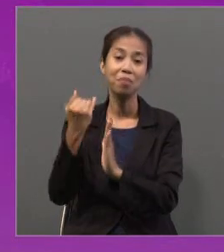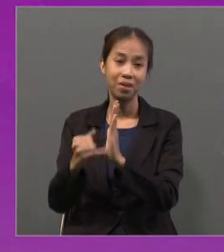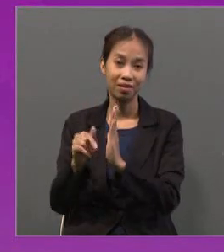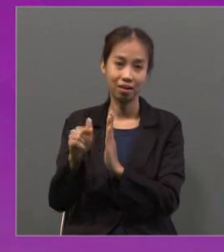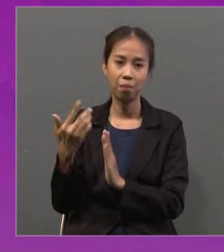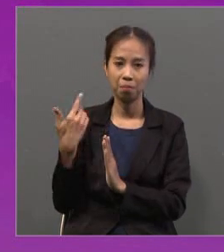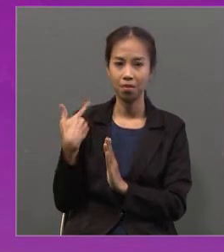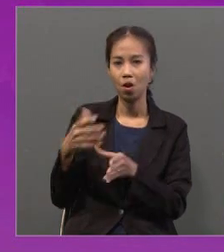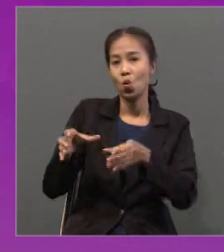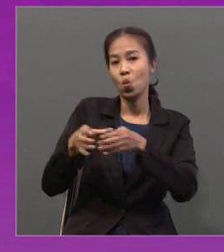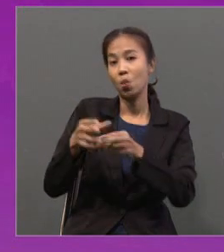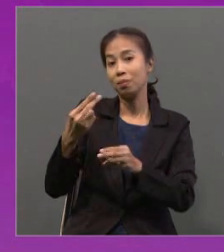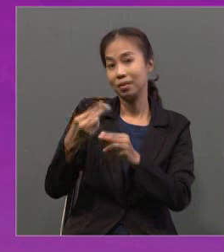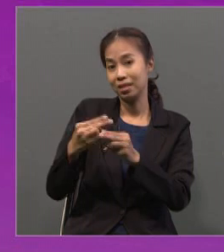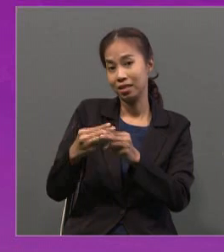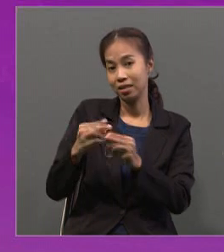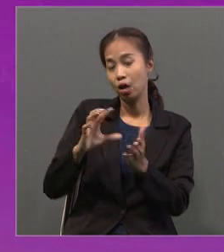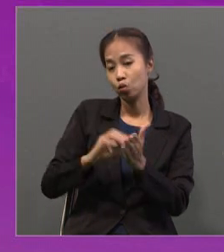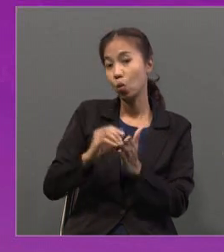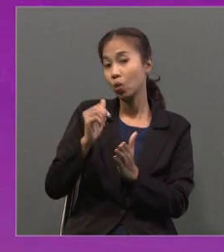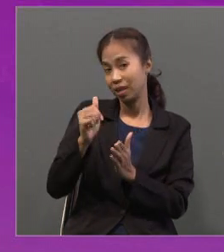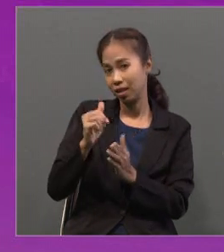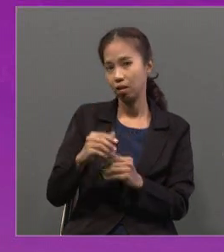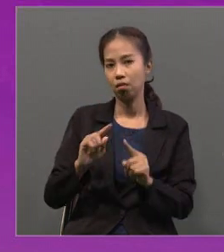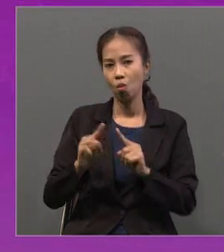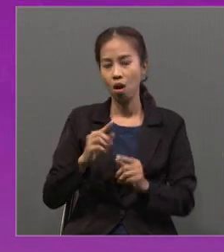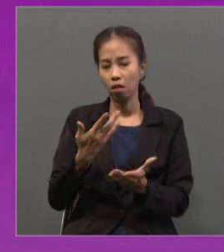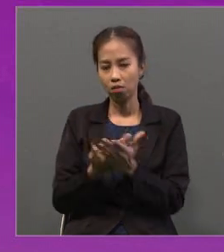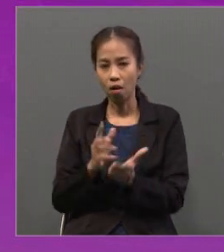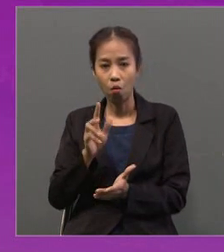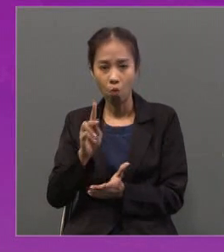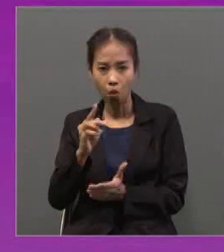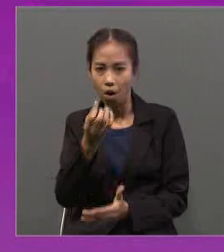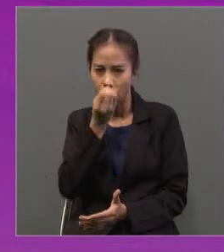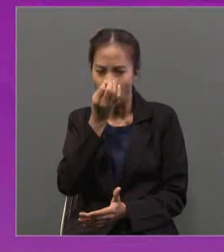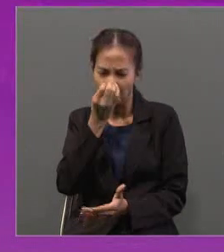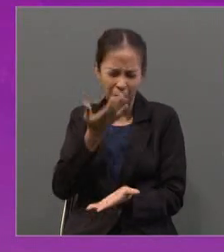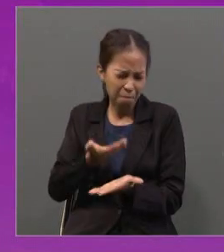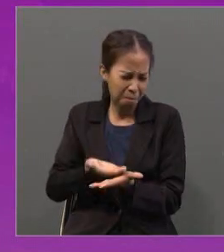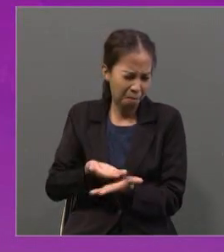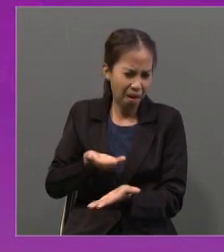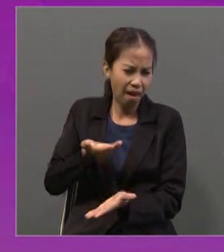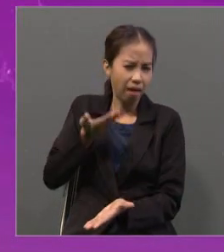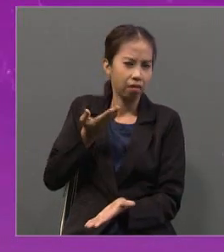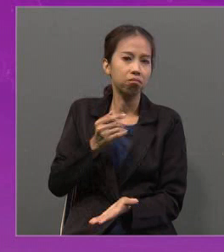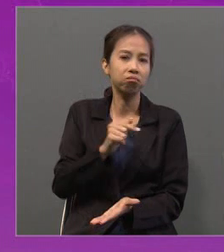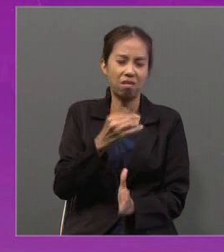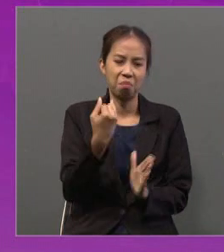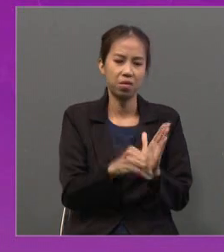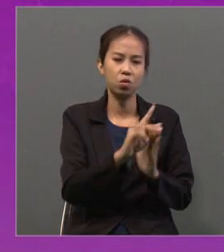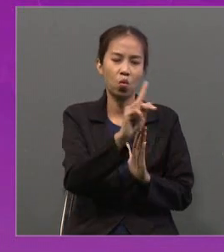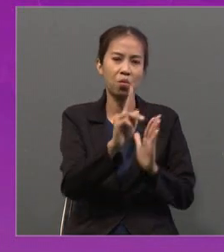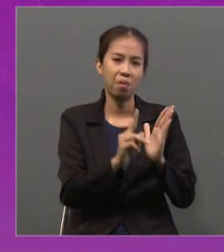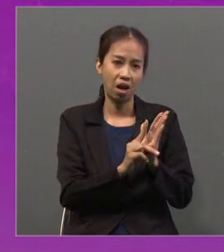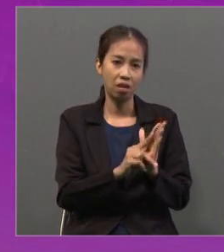ายชื่อว่าโชคมีทรัพย์นะคะแต่ว่าถูกเรียกเก็บดอกเบี้ยเนี่ยโหดมากทีเดียว ยังไง คือมันเกินกว่าที่กฎหมายกำหนดอยู่เยอะค่ะไม่